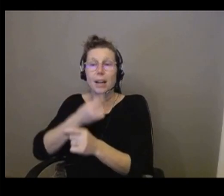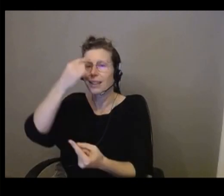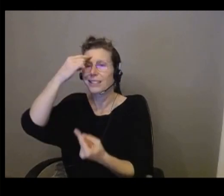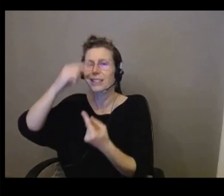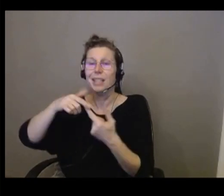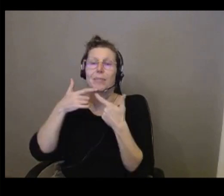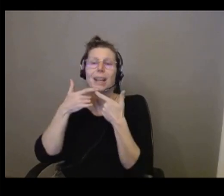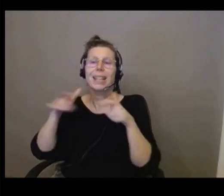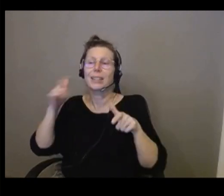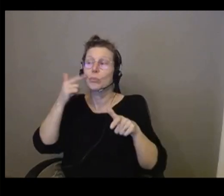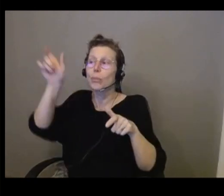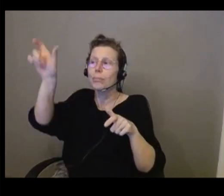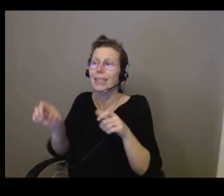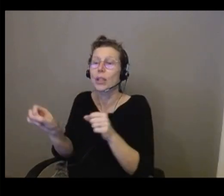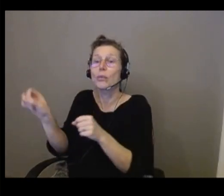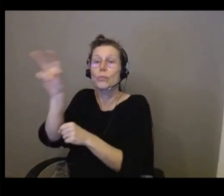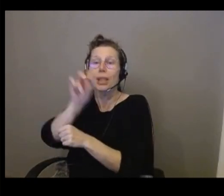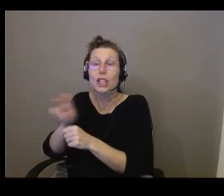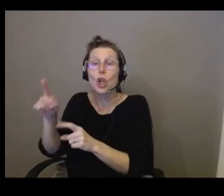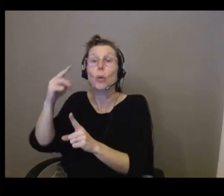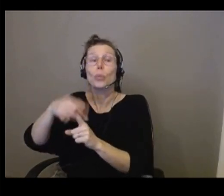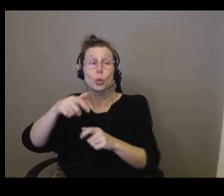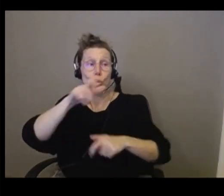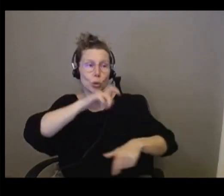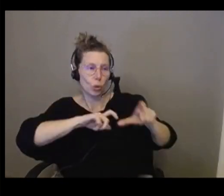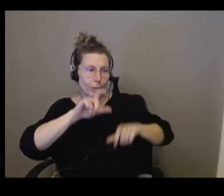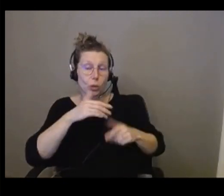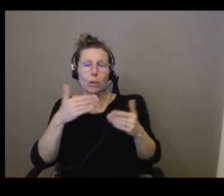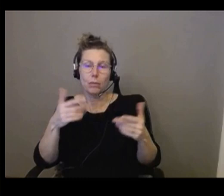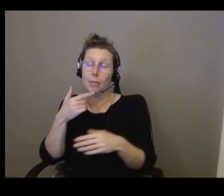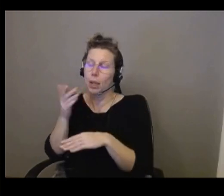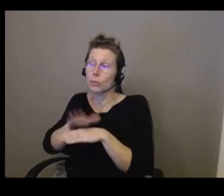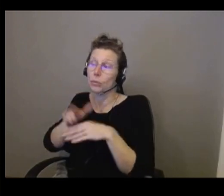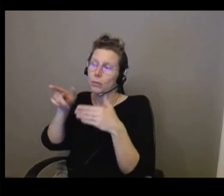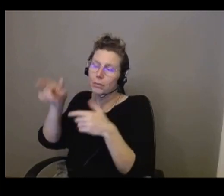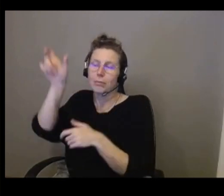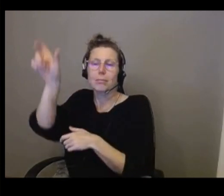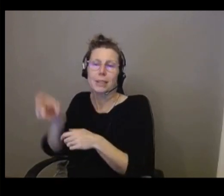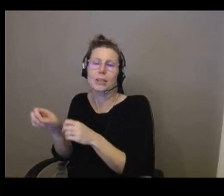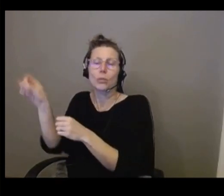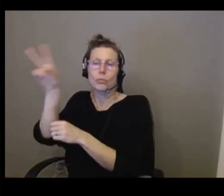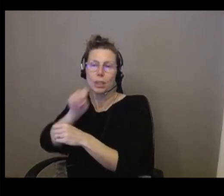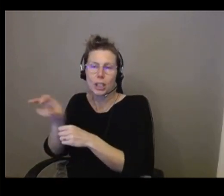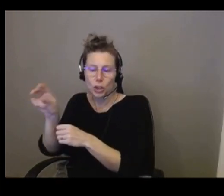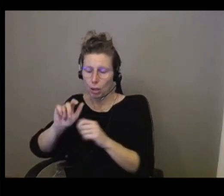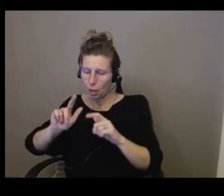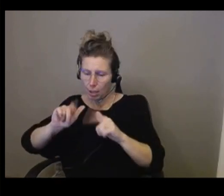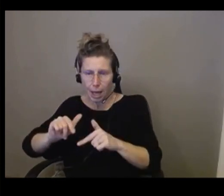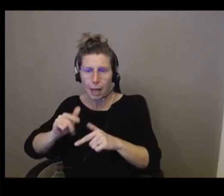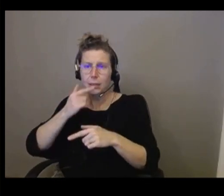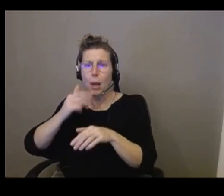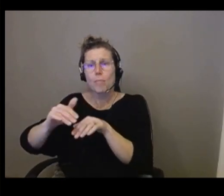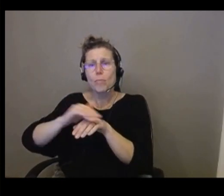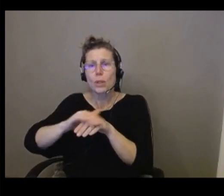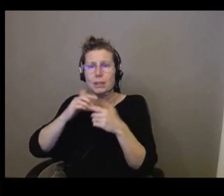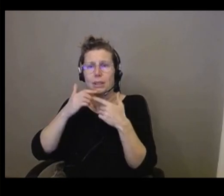mais là je vais parler du côté voyageur. On a une politique accessibilité qui est ancrée depuis de nombreuses années avec un nom qui s'appelle Unique,